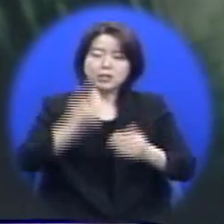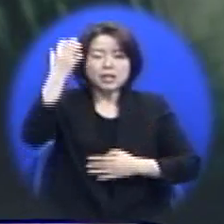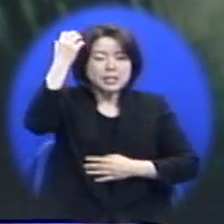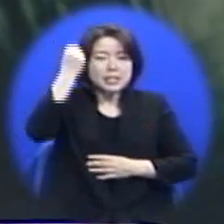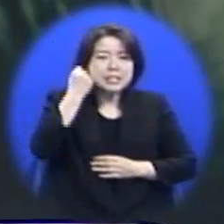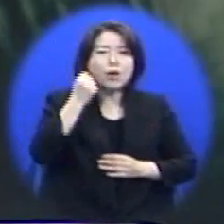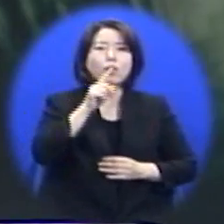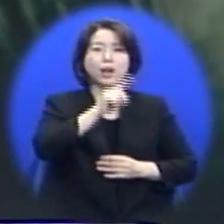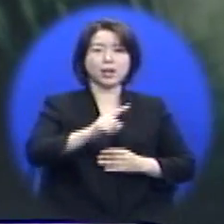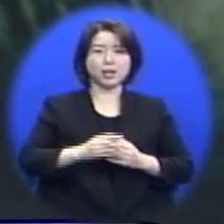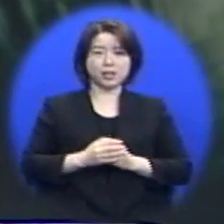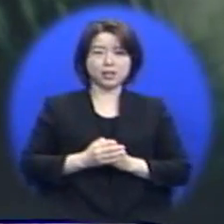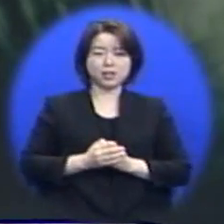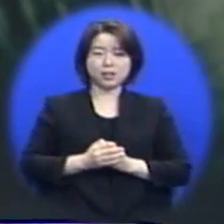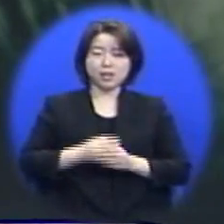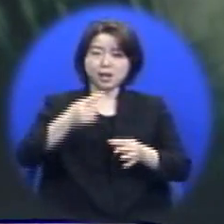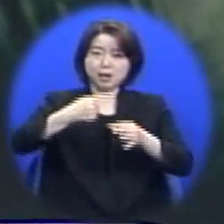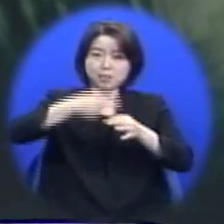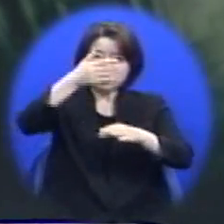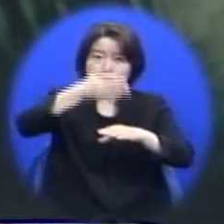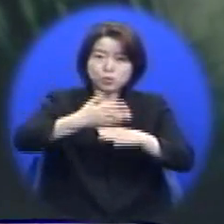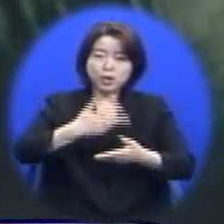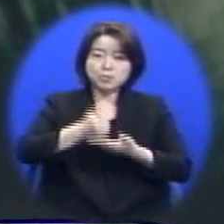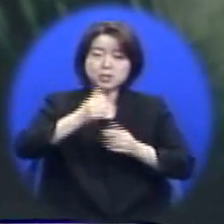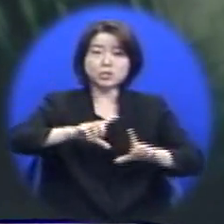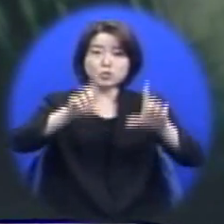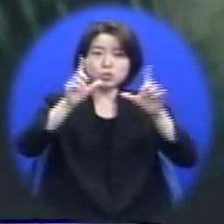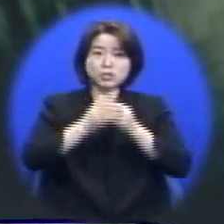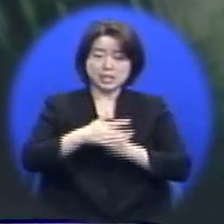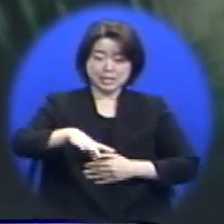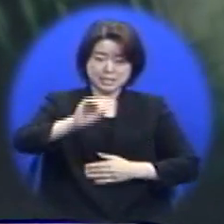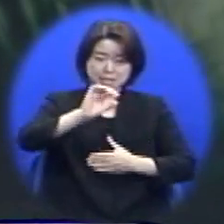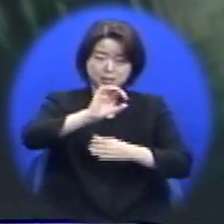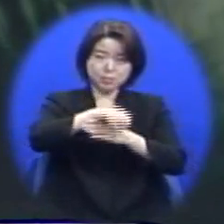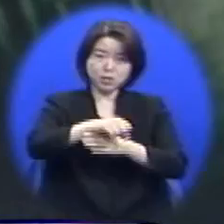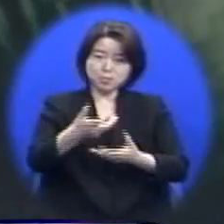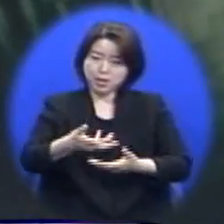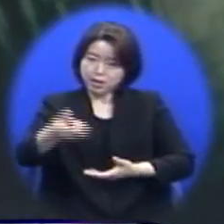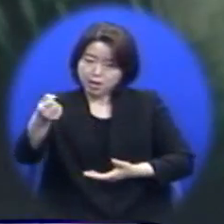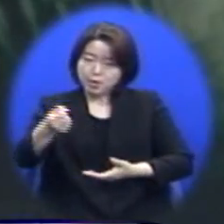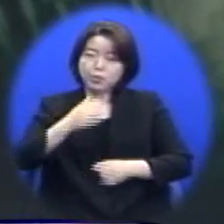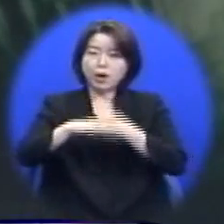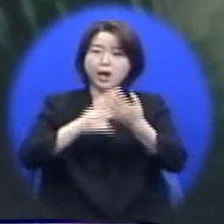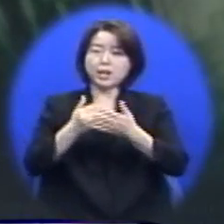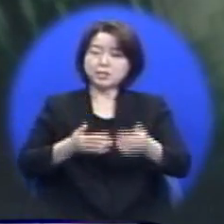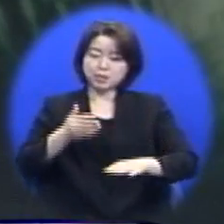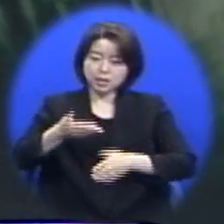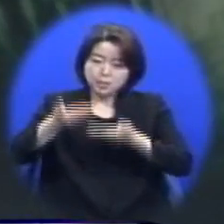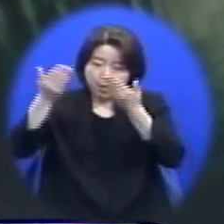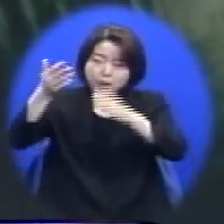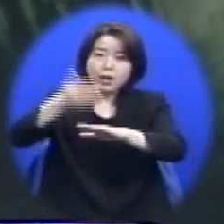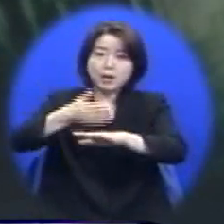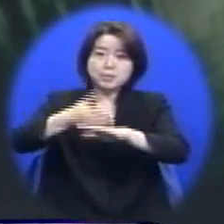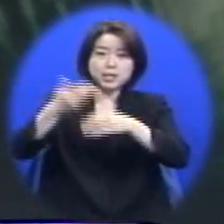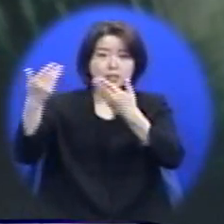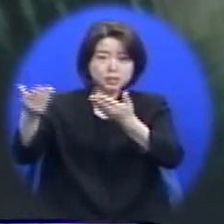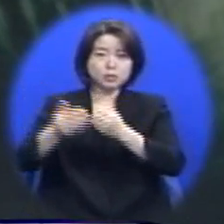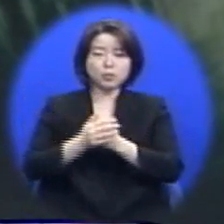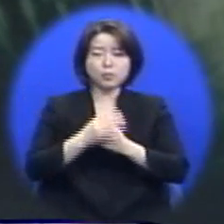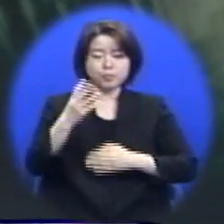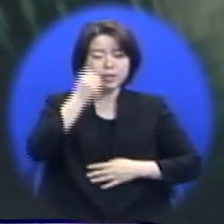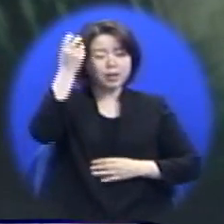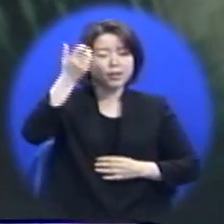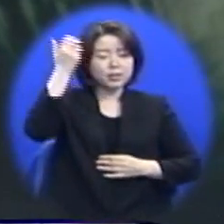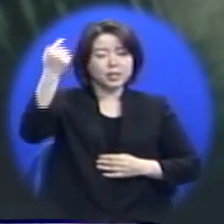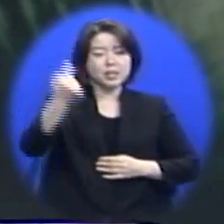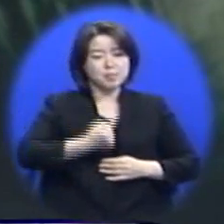맥주 감사주일은 첫 열매로 하나님께 구별하여 하나님께 감사드리면서 성령께서 임하신